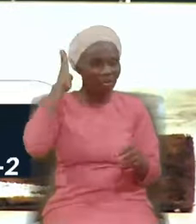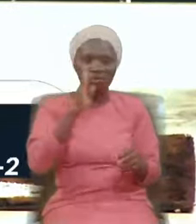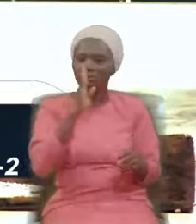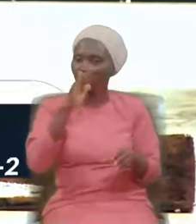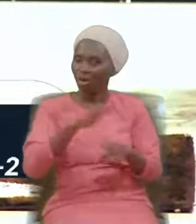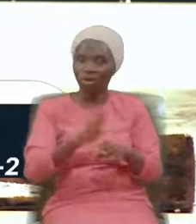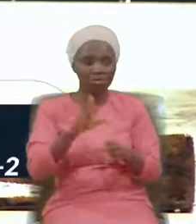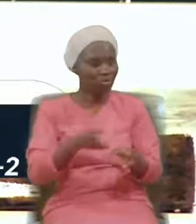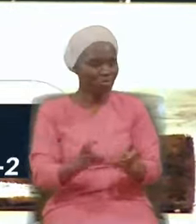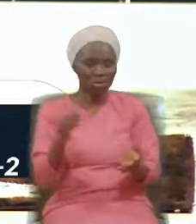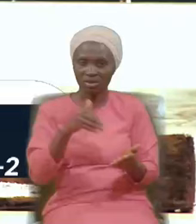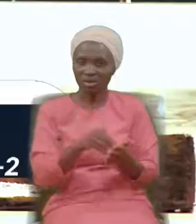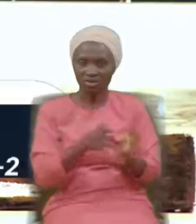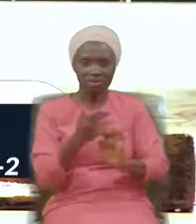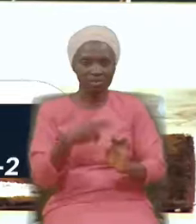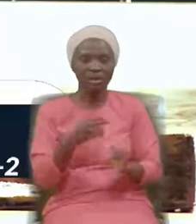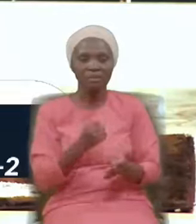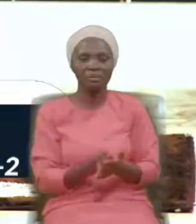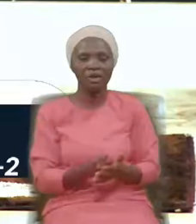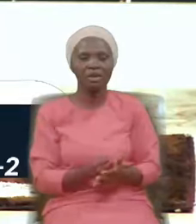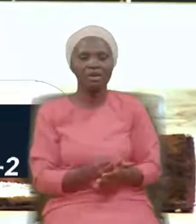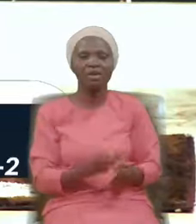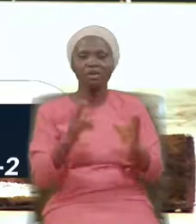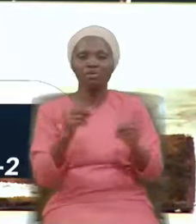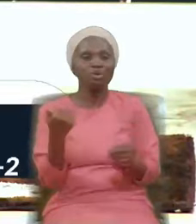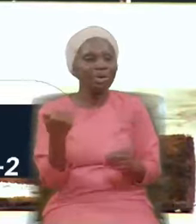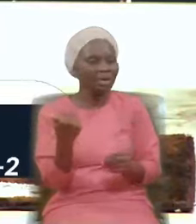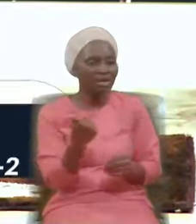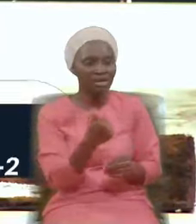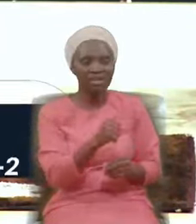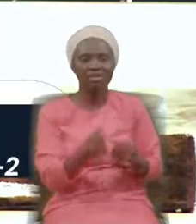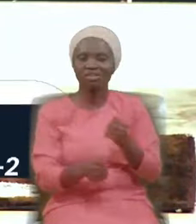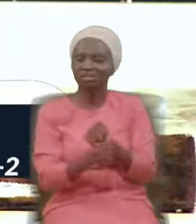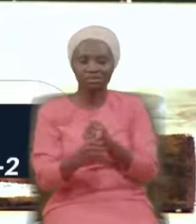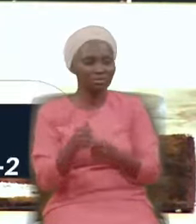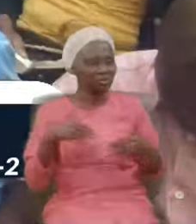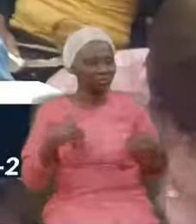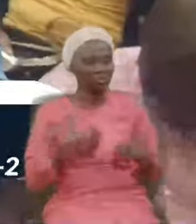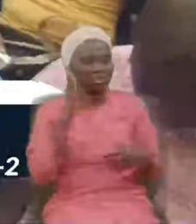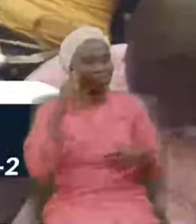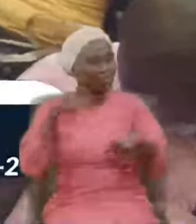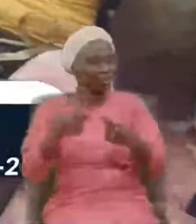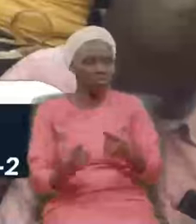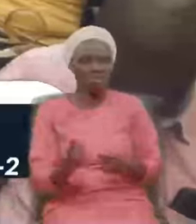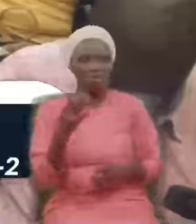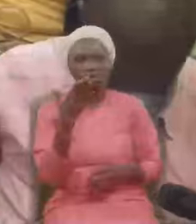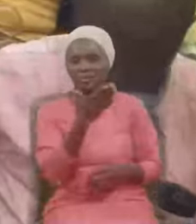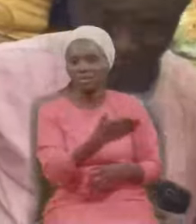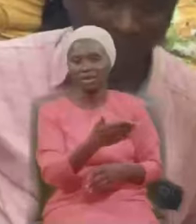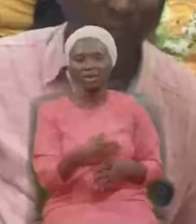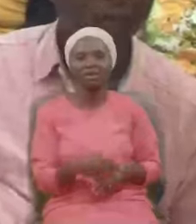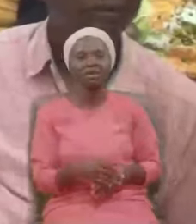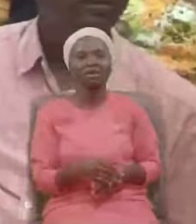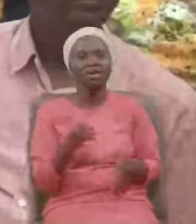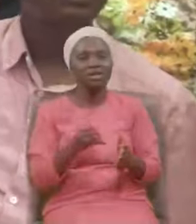Aucun lion ne peut se trouver sur votre chemin. Nulle bête féroce ne la prendra.